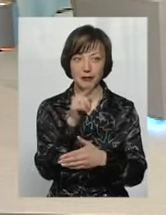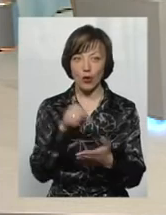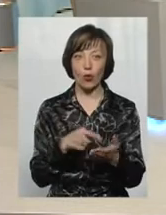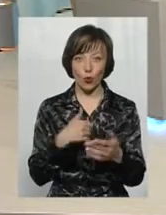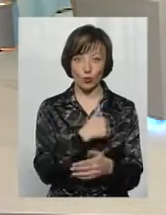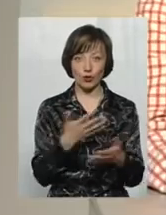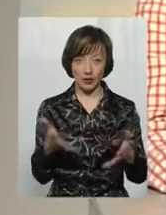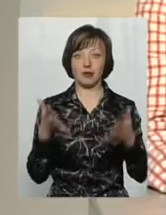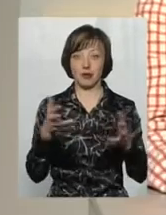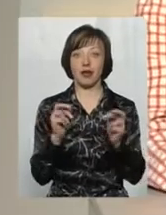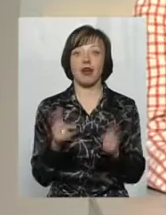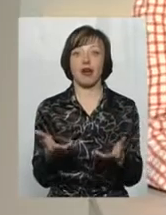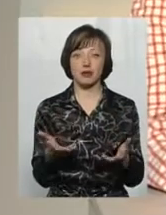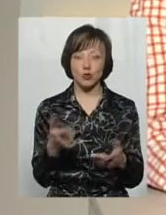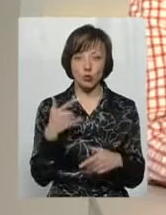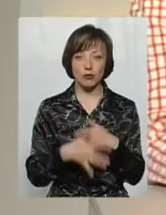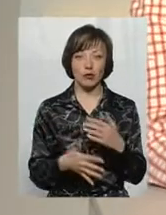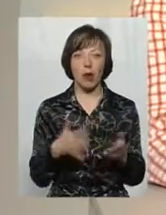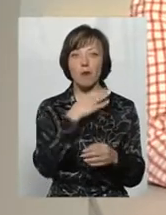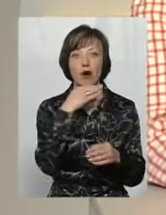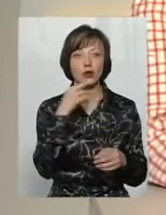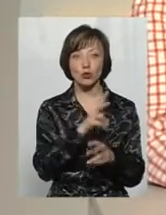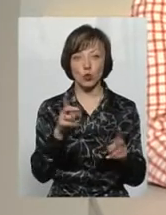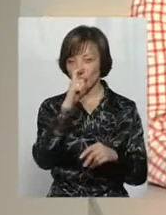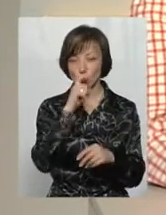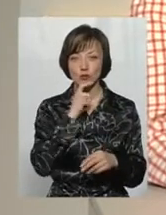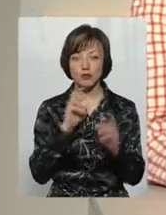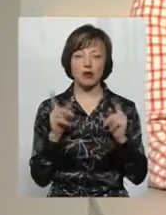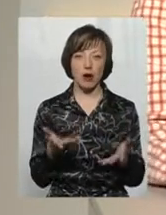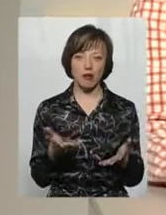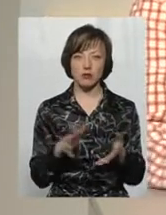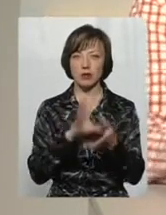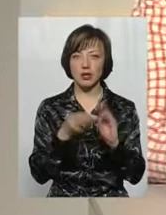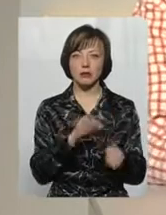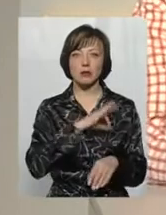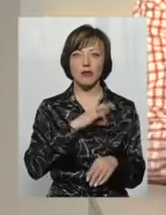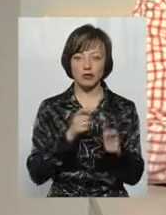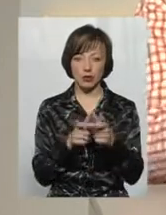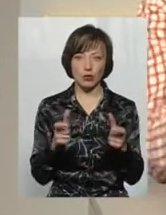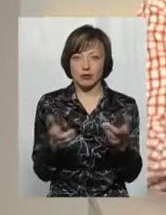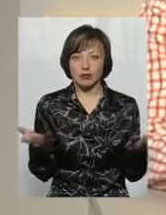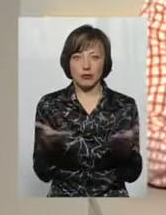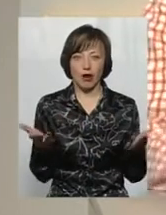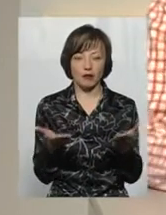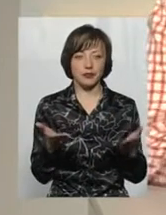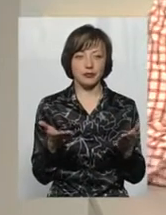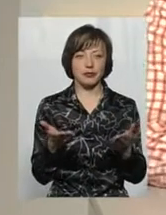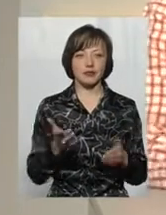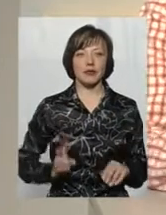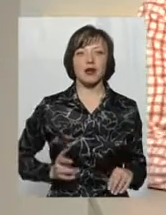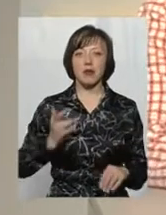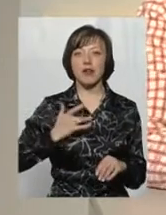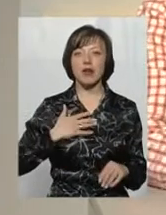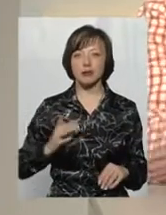хочу почути, от як. Розумієте, тому що от багато хто не розуміє, як. Взагалі, пільгові талони – це якесь таке... В нас в приватному